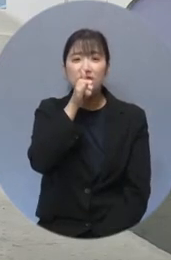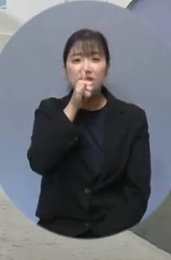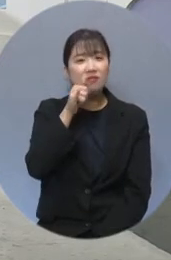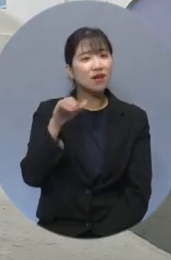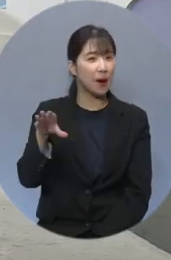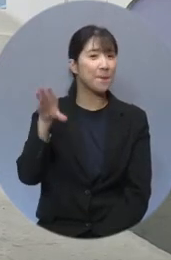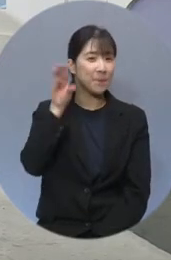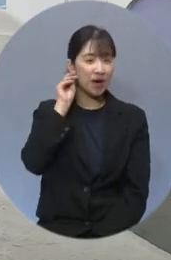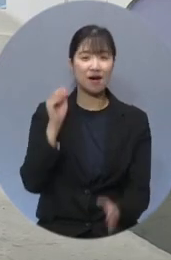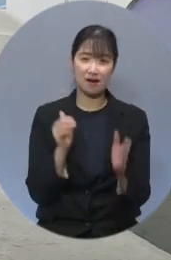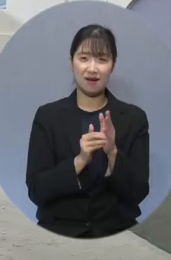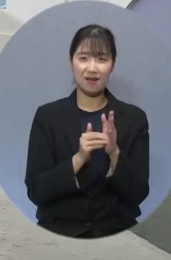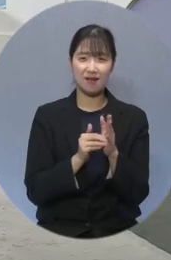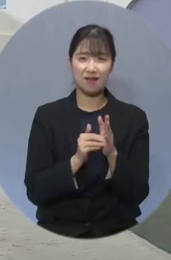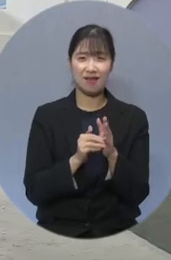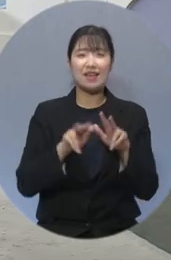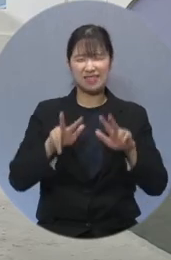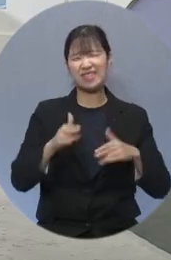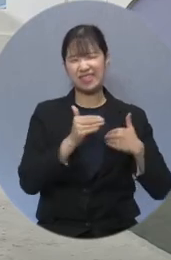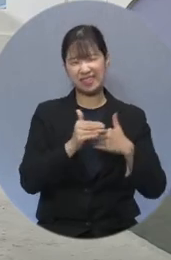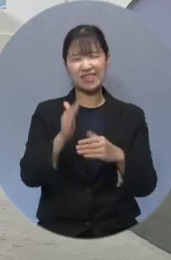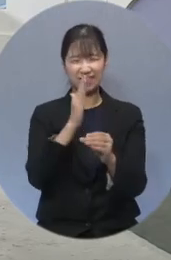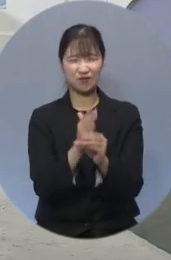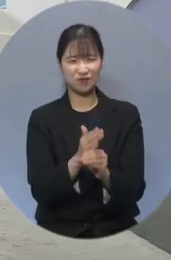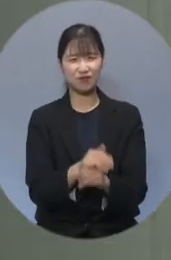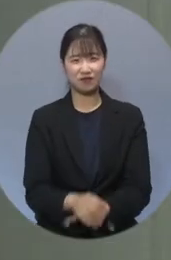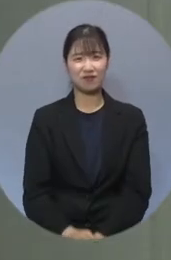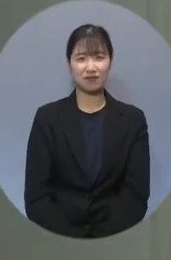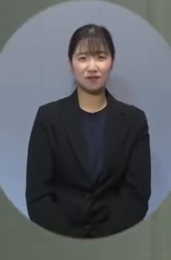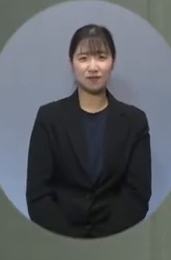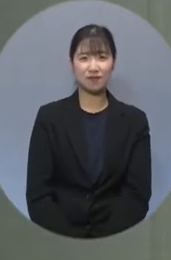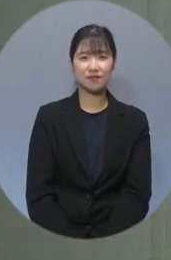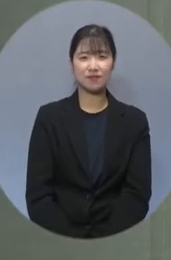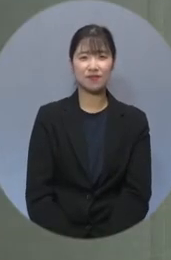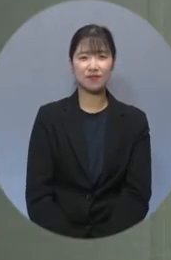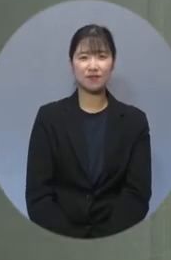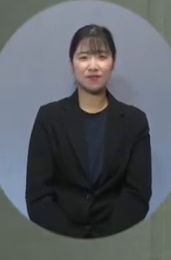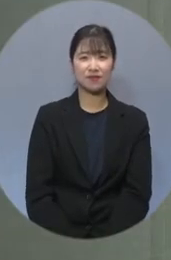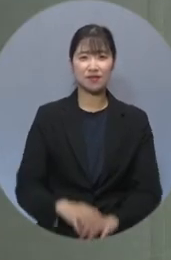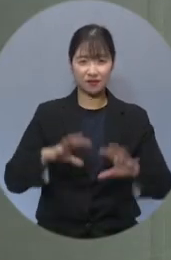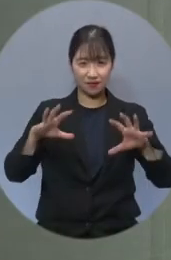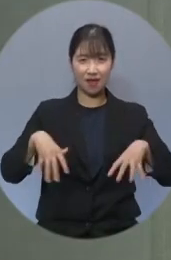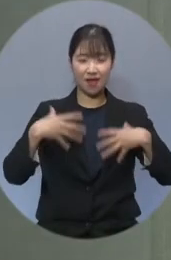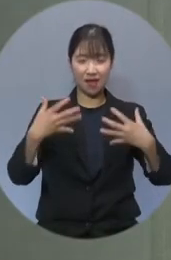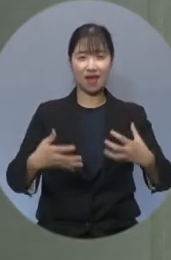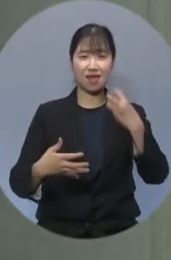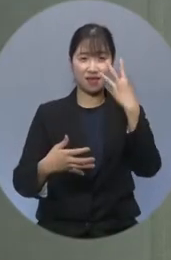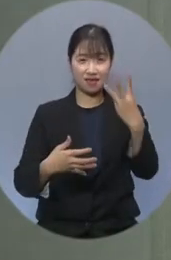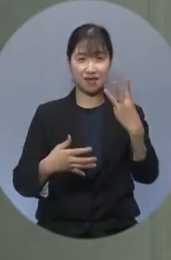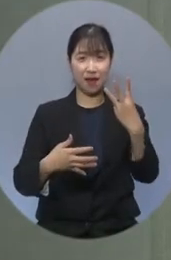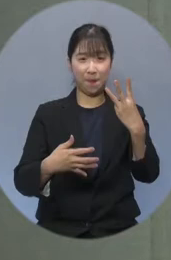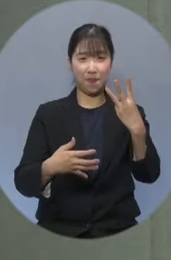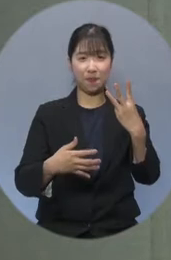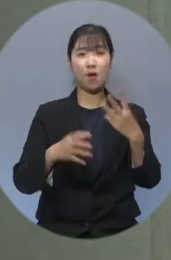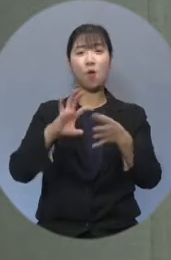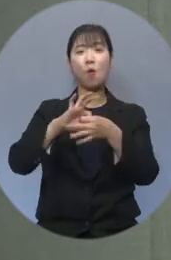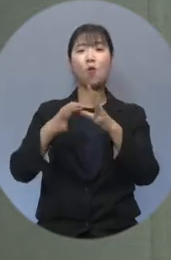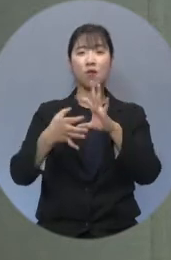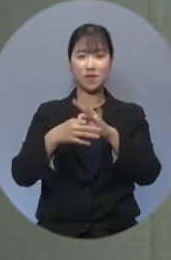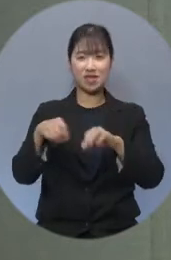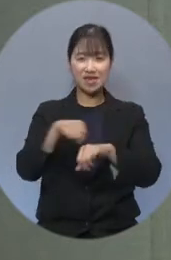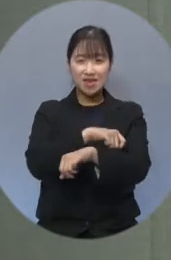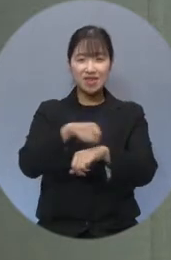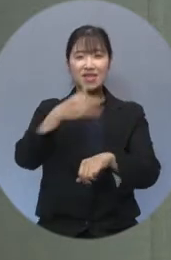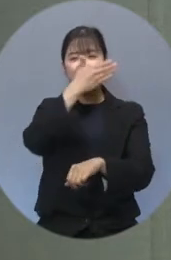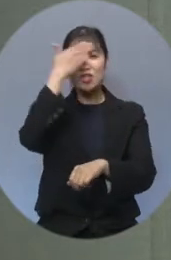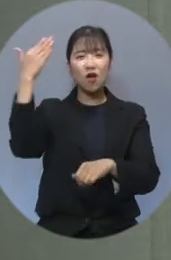이런 얘기를 네, 제가 네, 들었어요. 네, 아직 뭐 진행 중입니다. 예, 네, 세계 그 3대 올림픽이라고 하는데 네, 네, 특히 네. 그